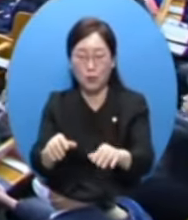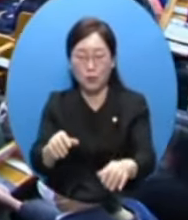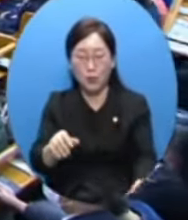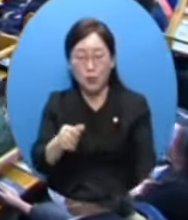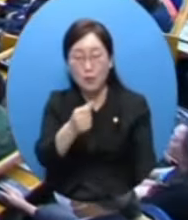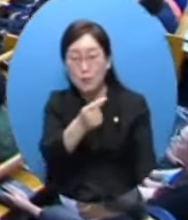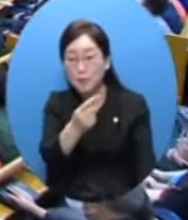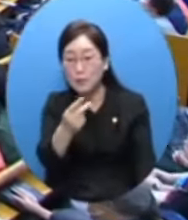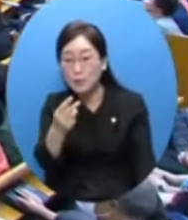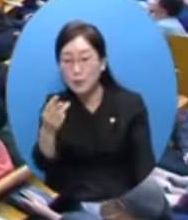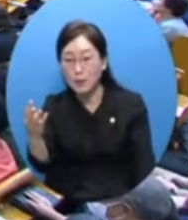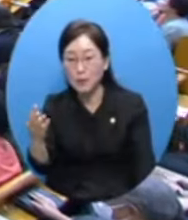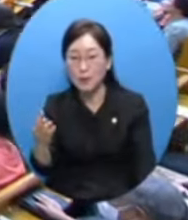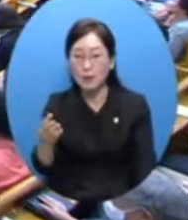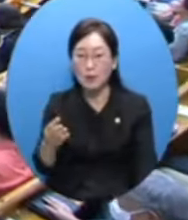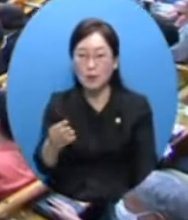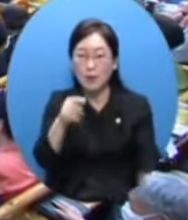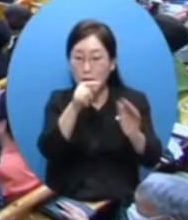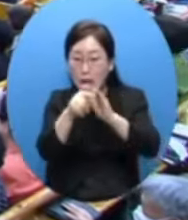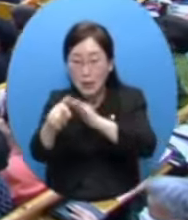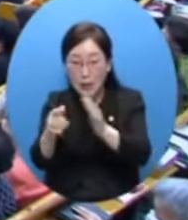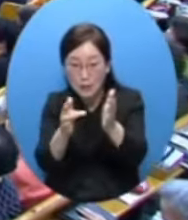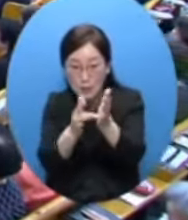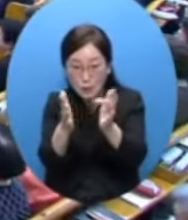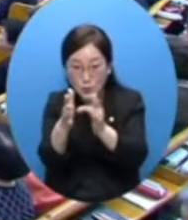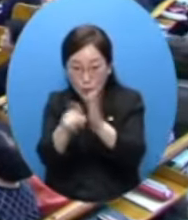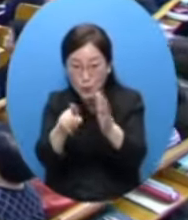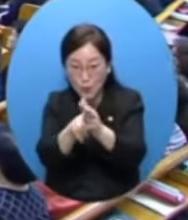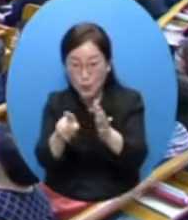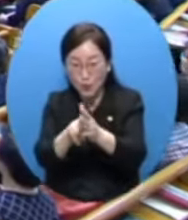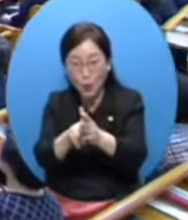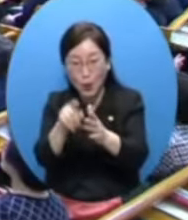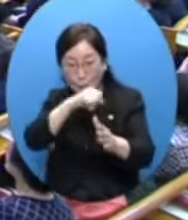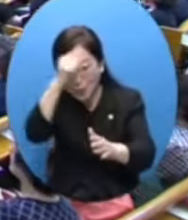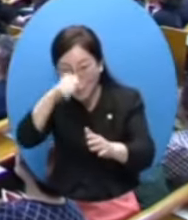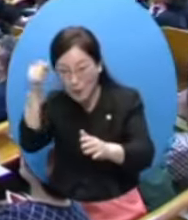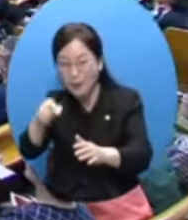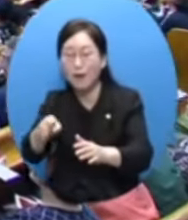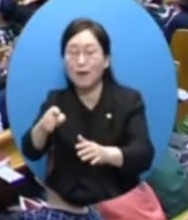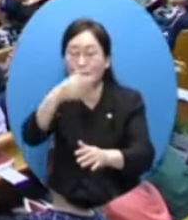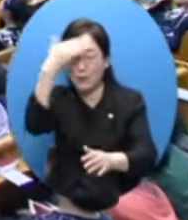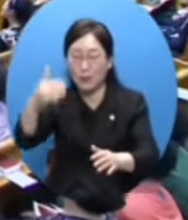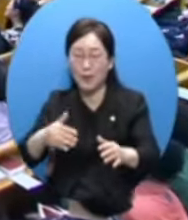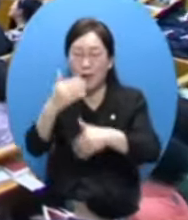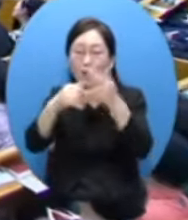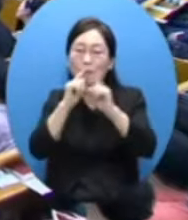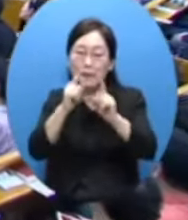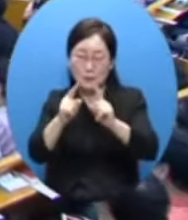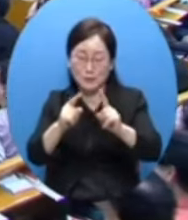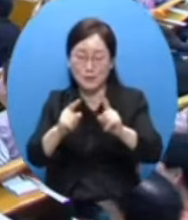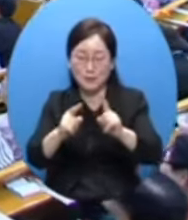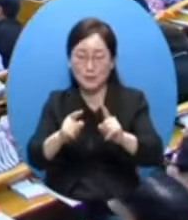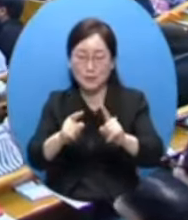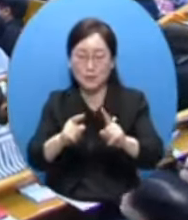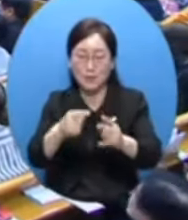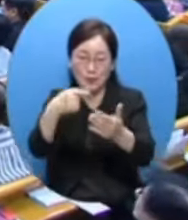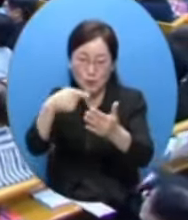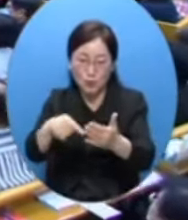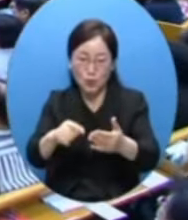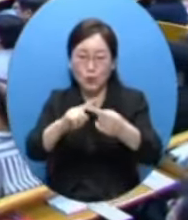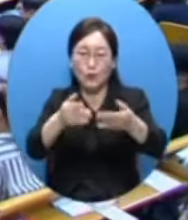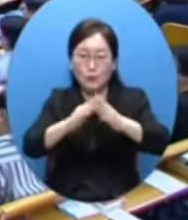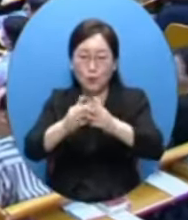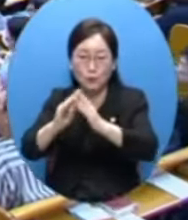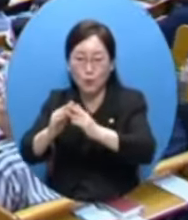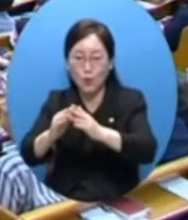몇 사람 가는 곳마다 이제 믿는 사람이 생겨나서 그곳에 선교 공동체를 세우고 교회를 세우고 헌신하는